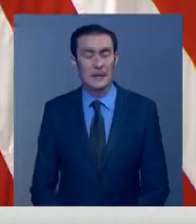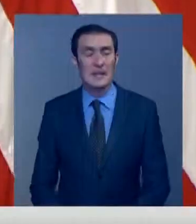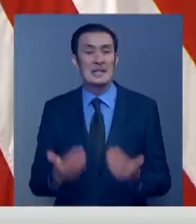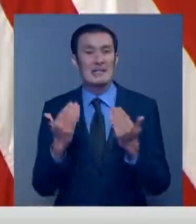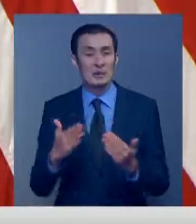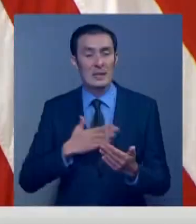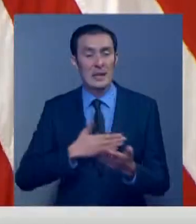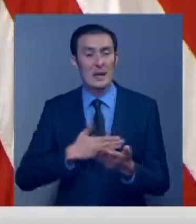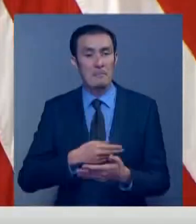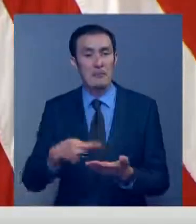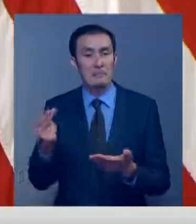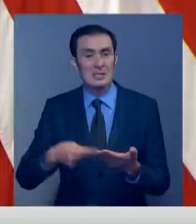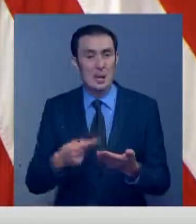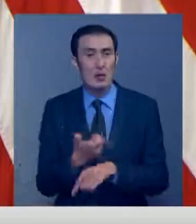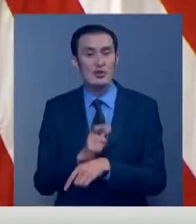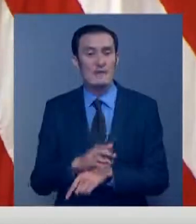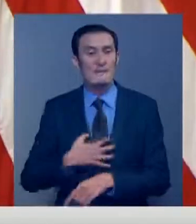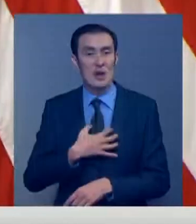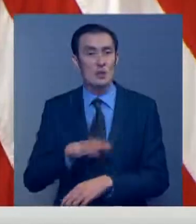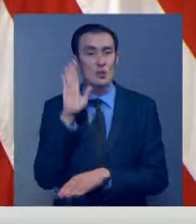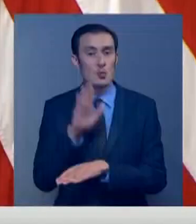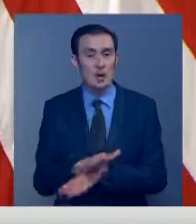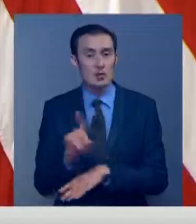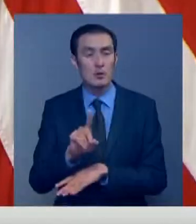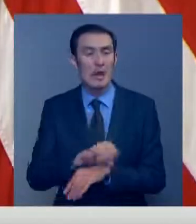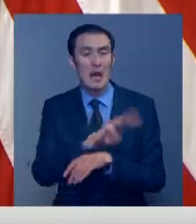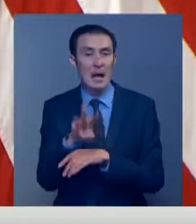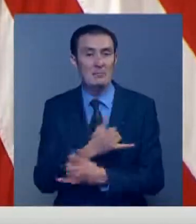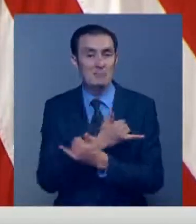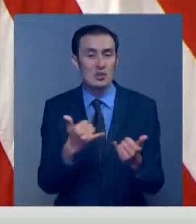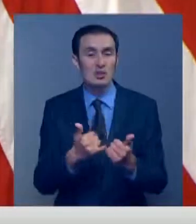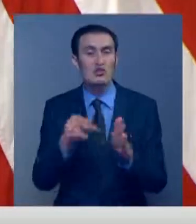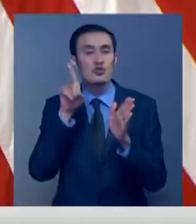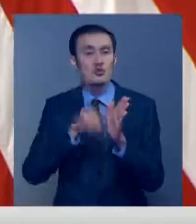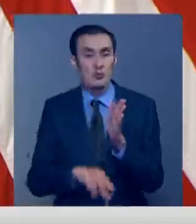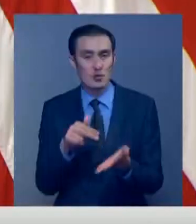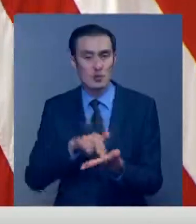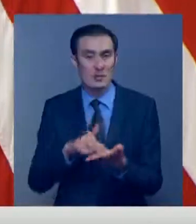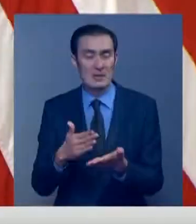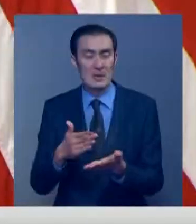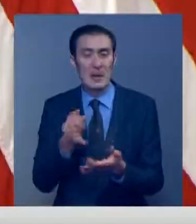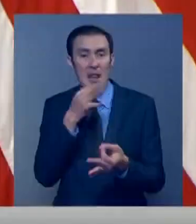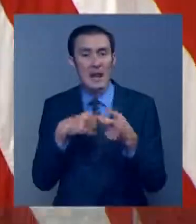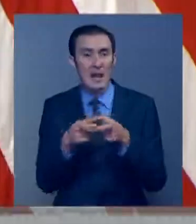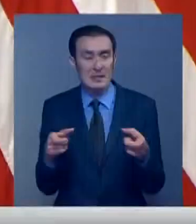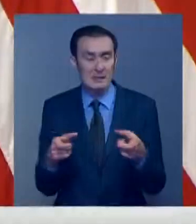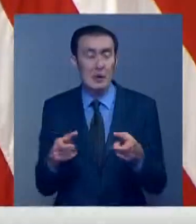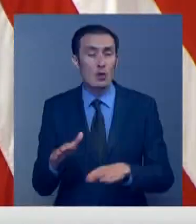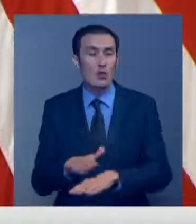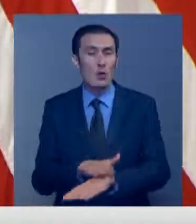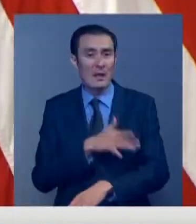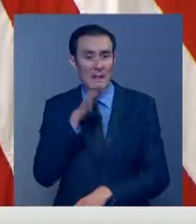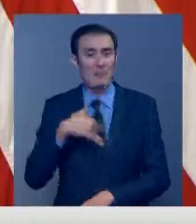Сегодня я подписываю очень важный указ, который позволит обеспечить низкую цену на лекарства для наших граждан. Долгое время